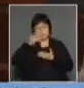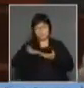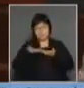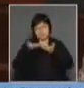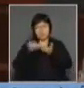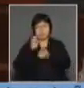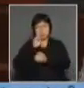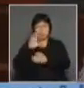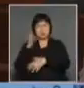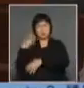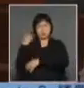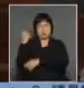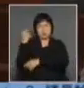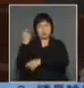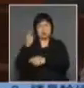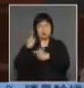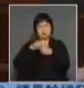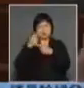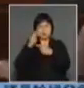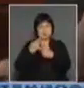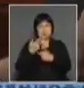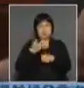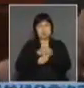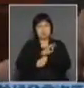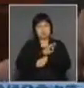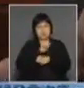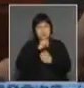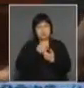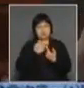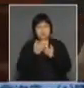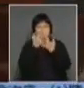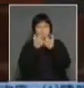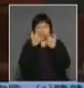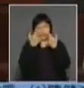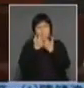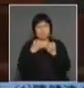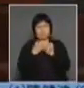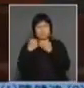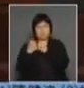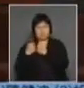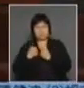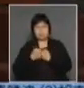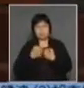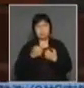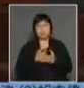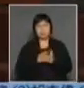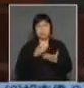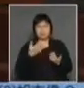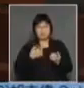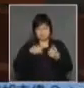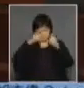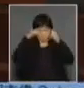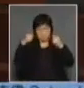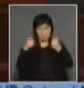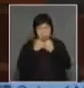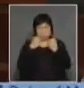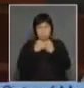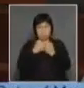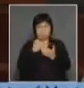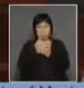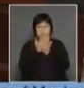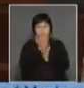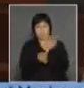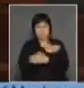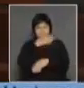近呢兩月嚟社會上嘅紛爭呢，或者係一啲武力嘅衝突呢，一切嘅責任都係由警方負，